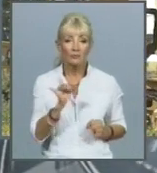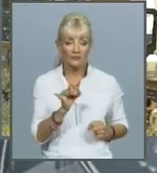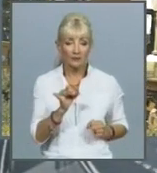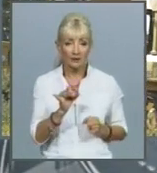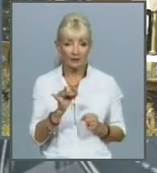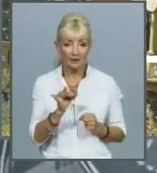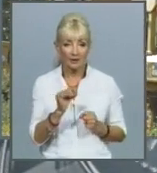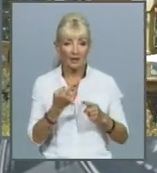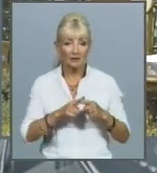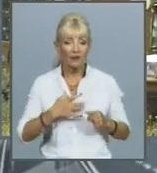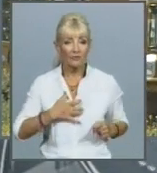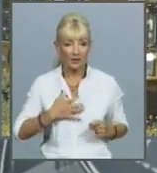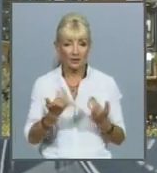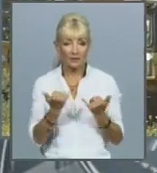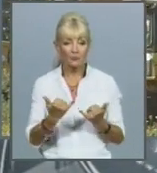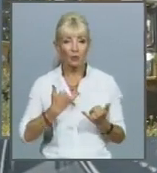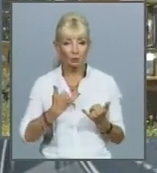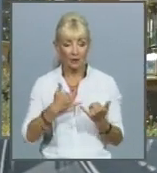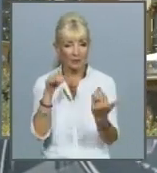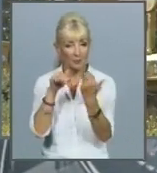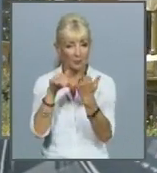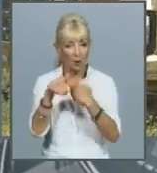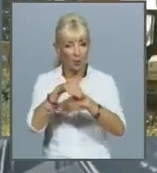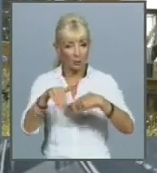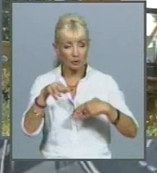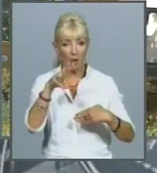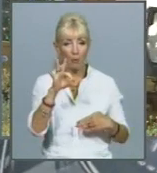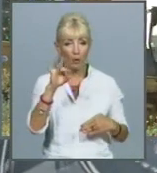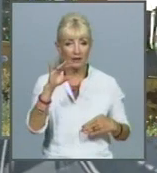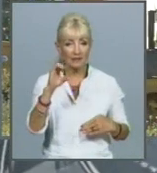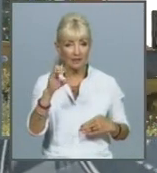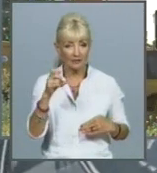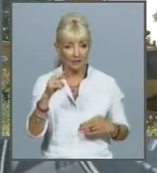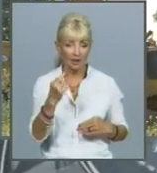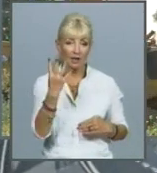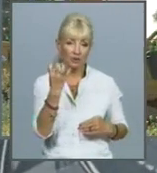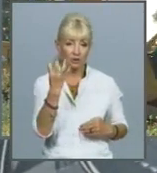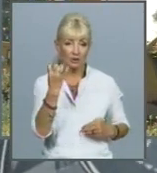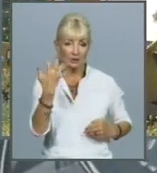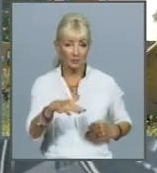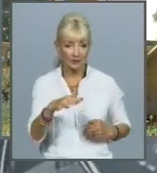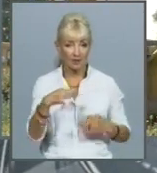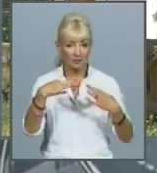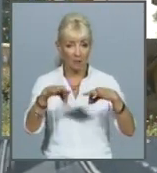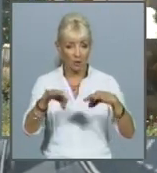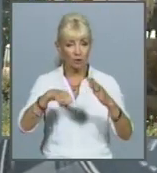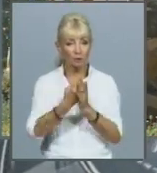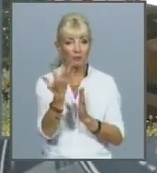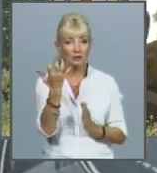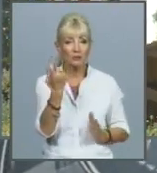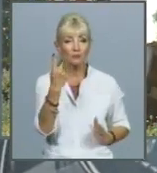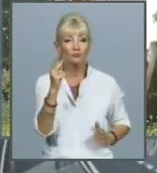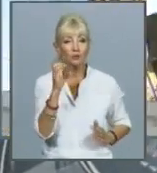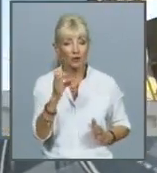м'яко говоря, важливо. Сьогодні у нас пропускна способність вулиці Моїсеївської около 400-450 автомобілів до 500 в час, чого